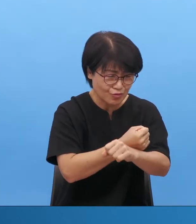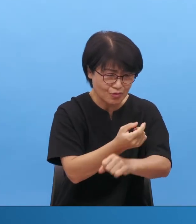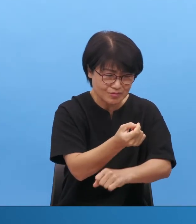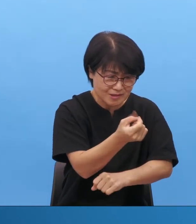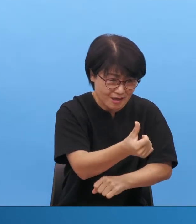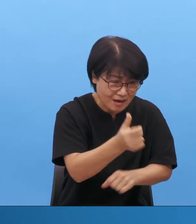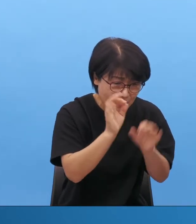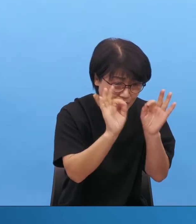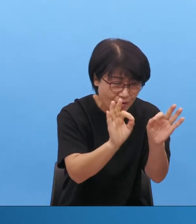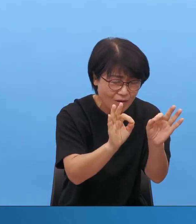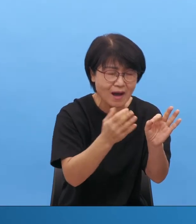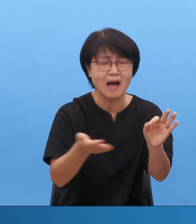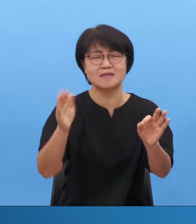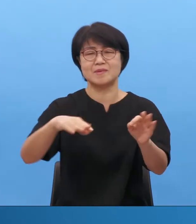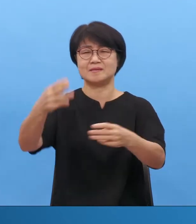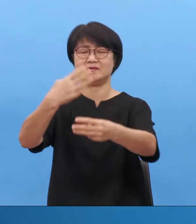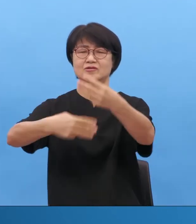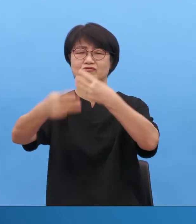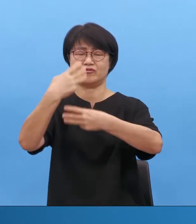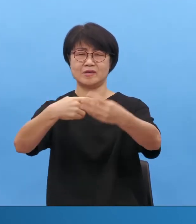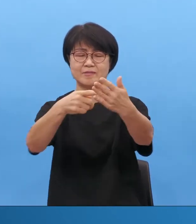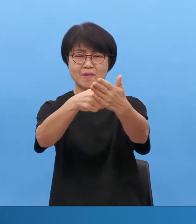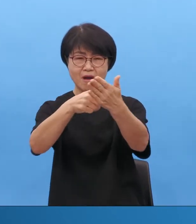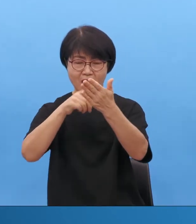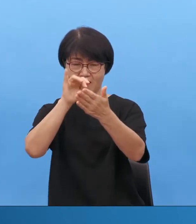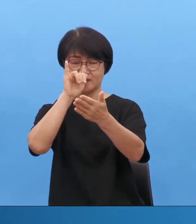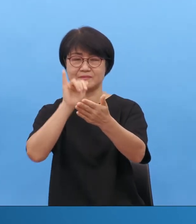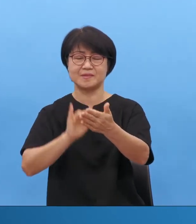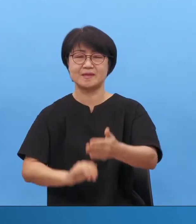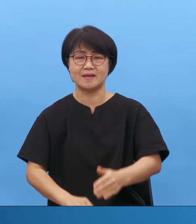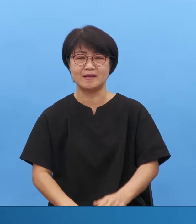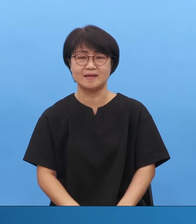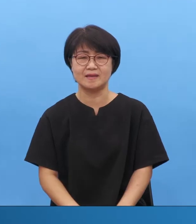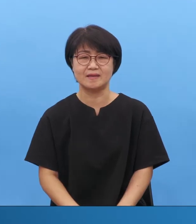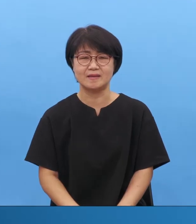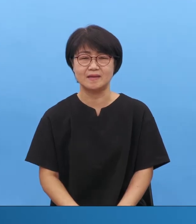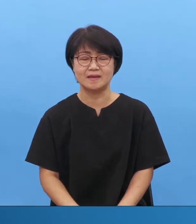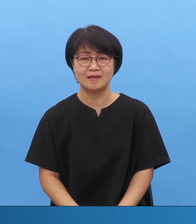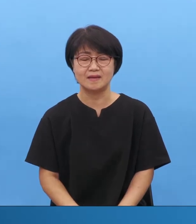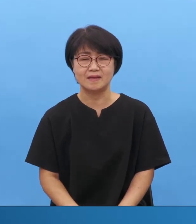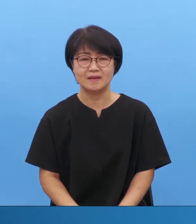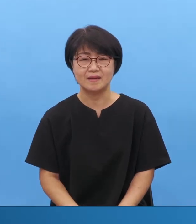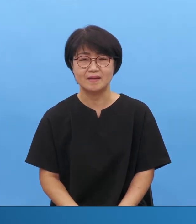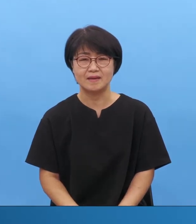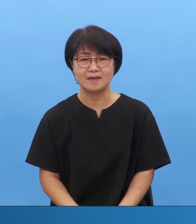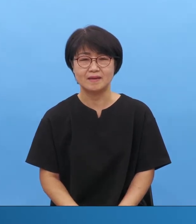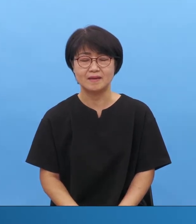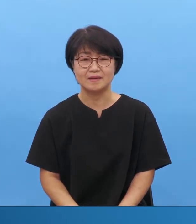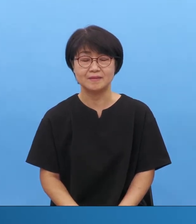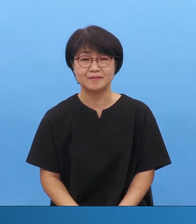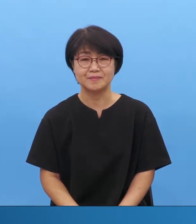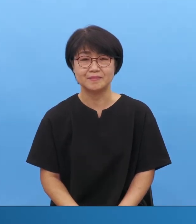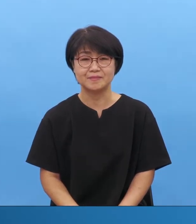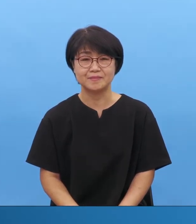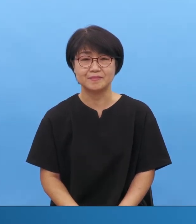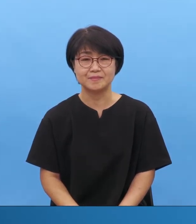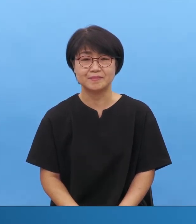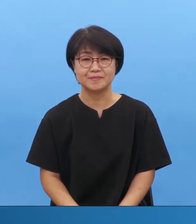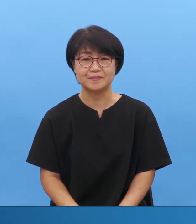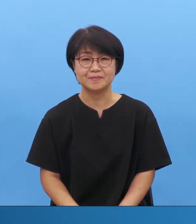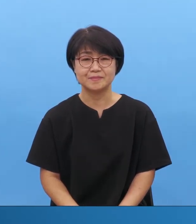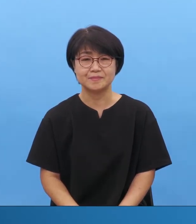very small, but we see the stump. 나는 몇몇 서울에도 그렇고 외국에서